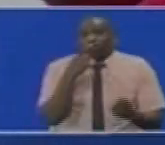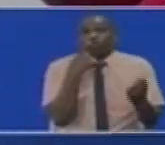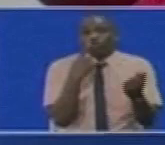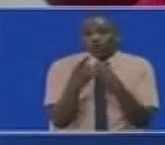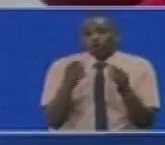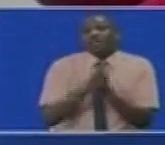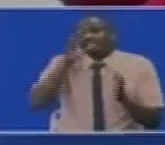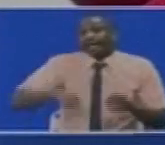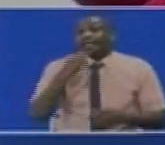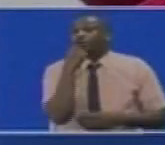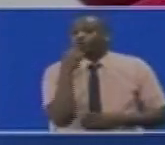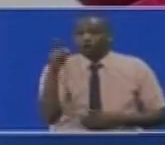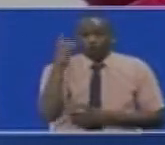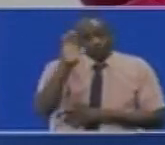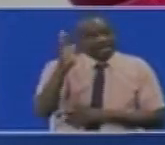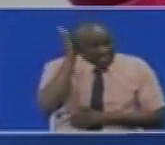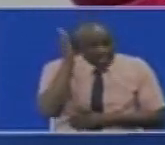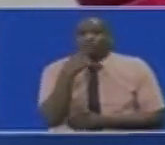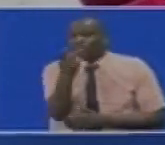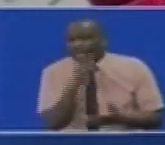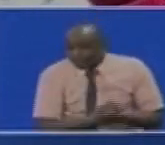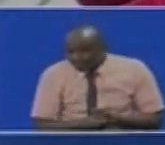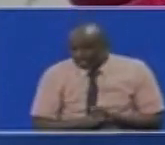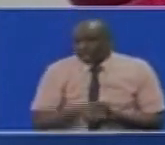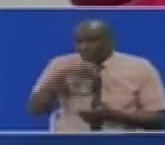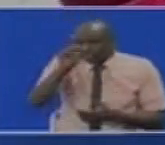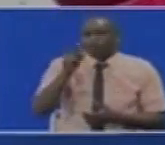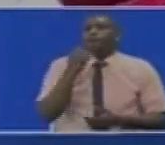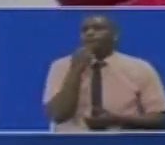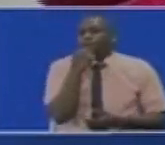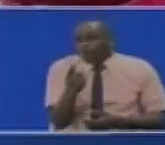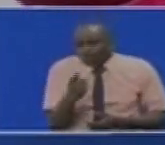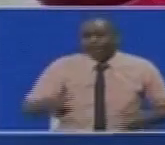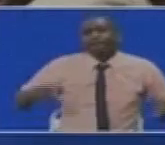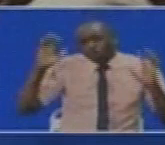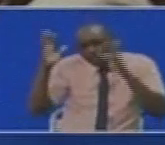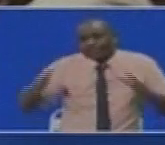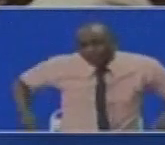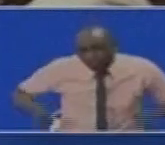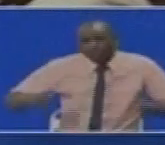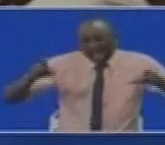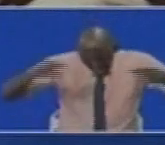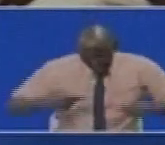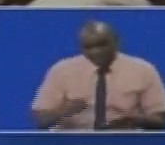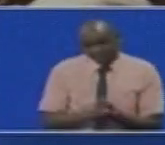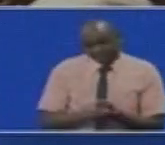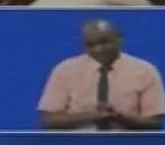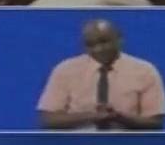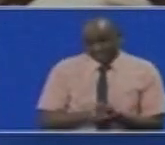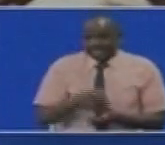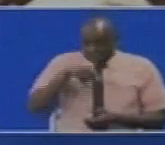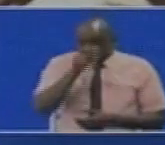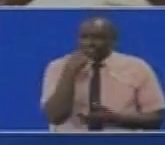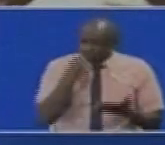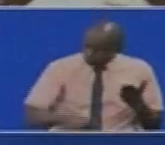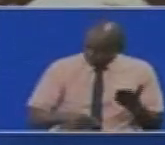sana ndo wake Duale kwamba aliokota mzee Moi kwa kichaka. Alikadhalika wamedai